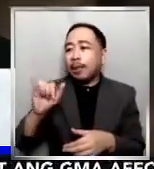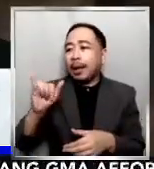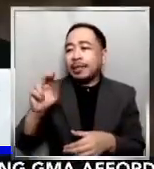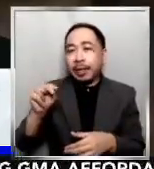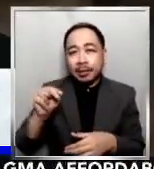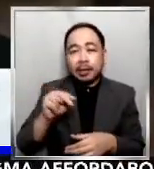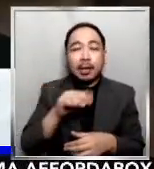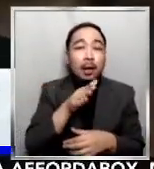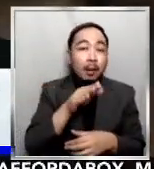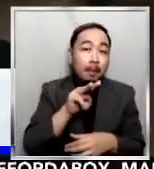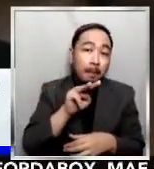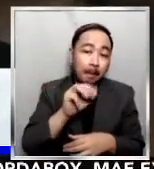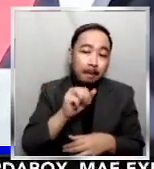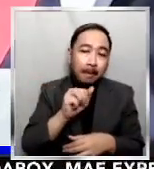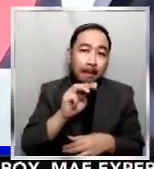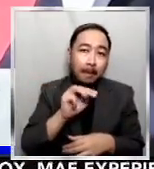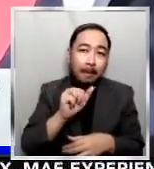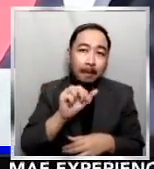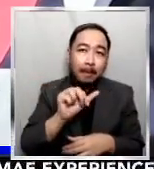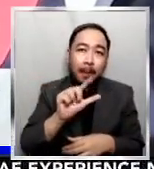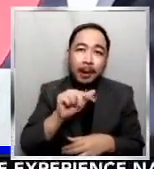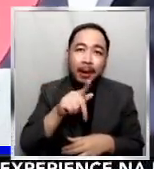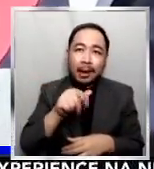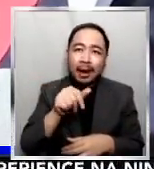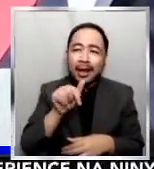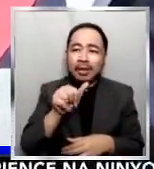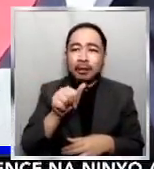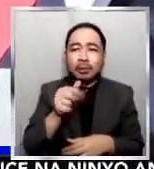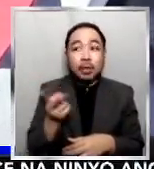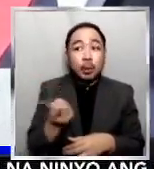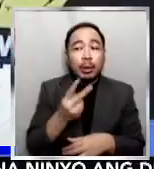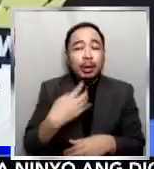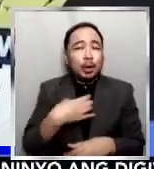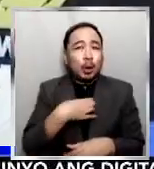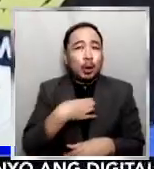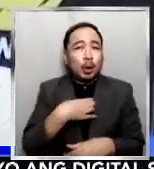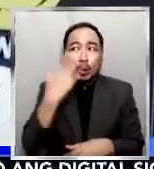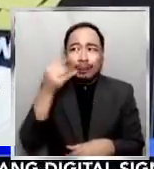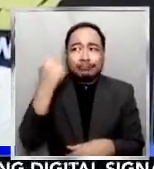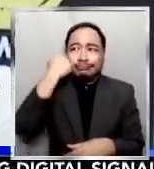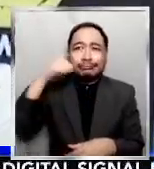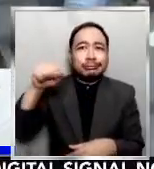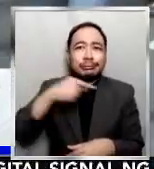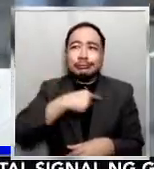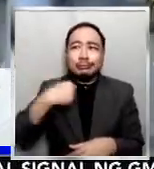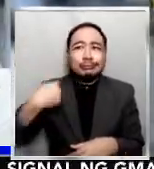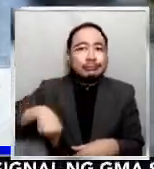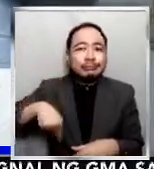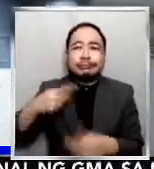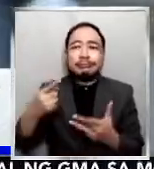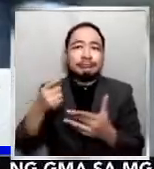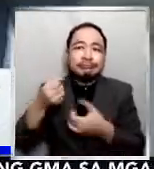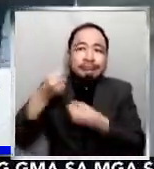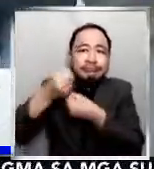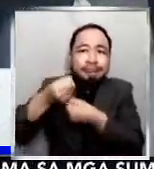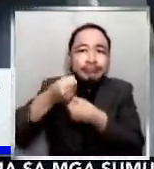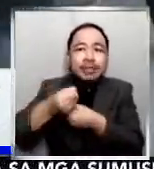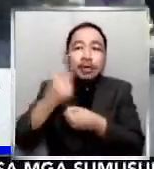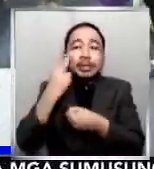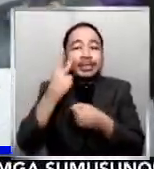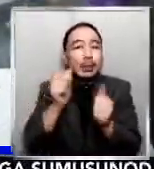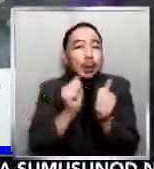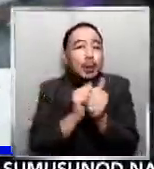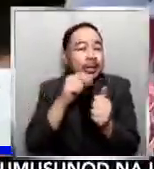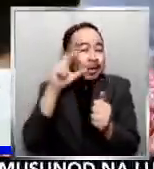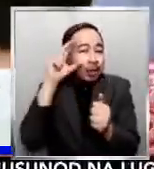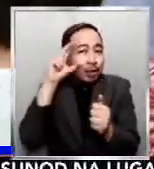para protektahan ang teritoryo ng Pilipinas. Bitbit nila ang mga imahe ni dating Pangulong Noynoy Aquino ang nagsulong ng pagsasampa ng kaso laban